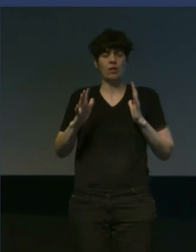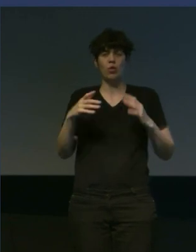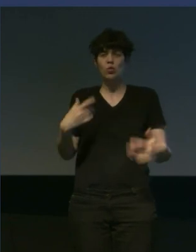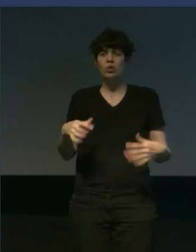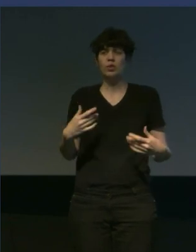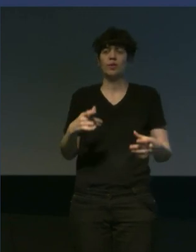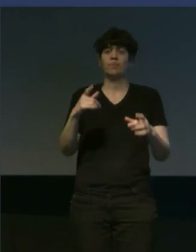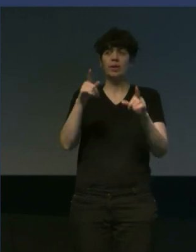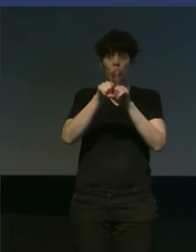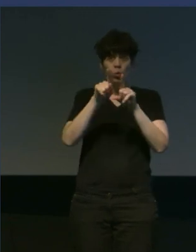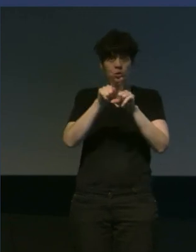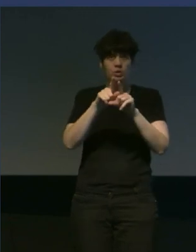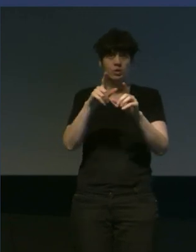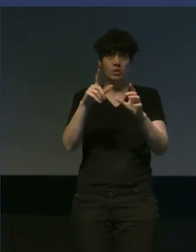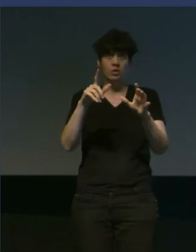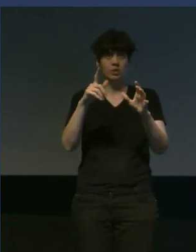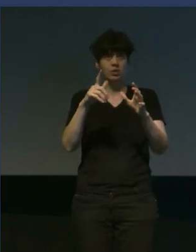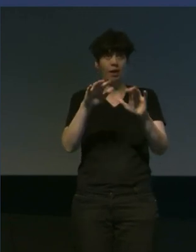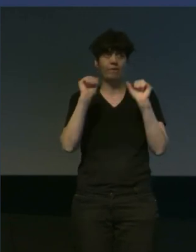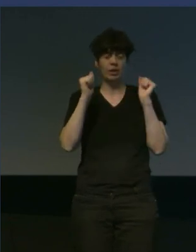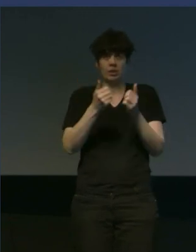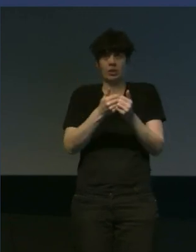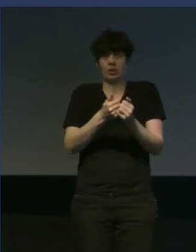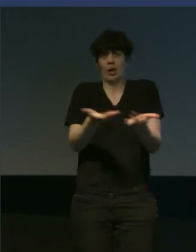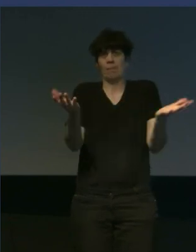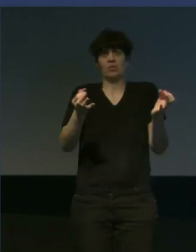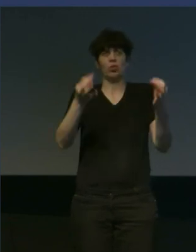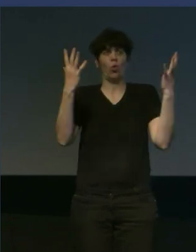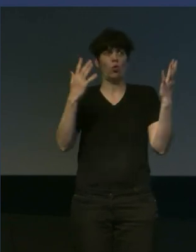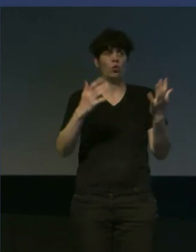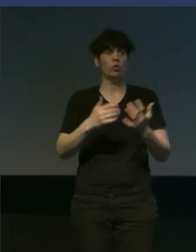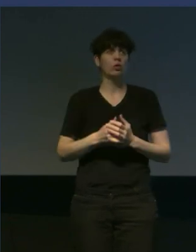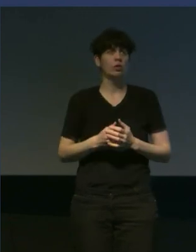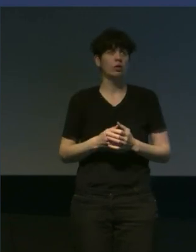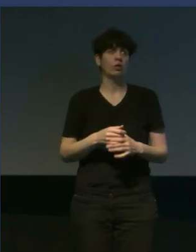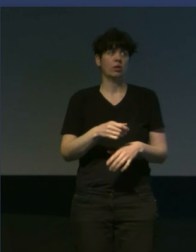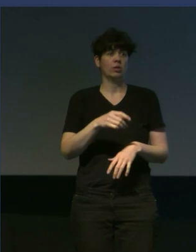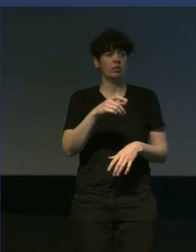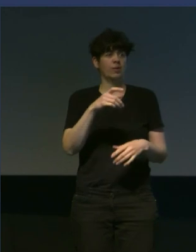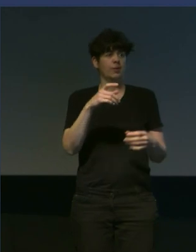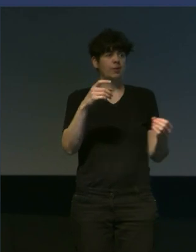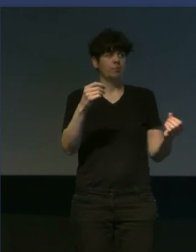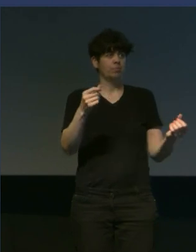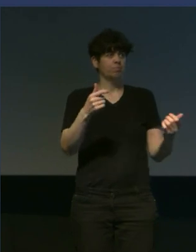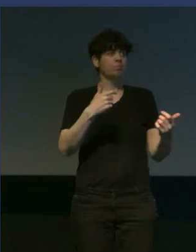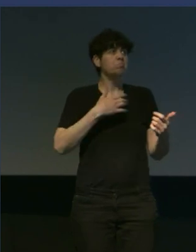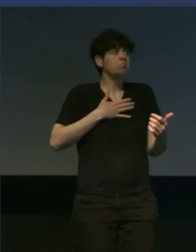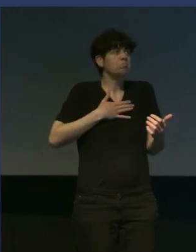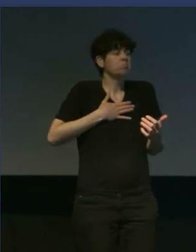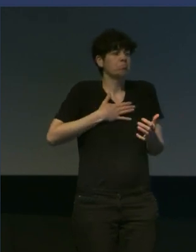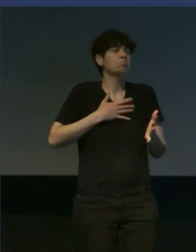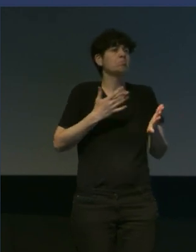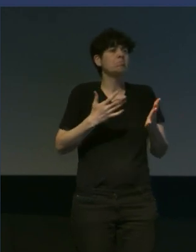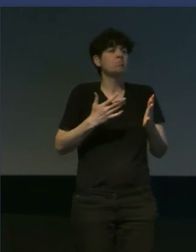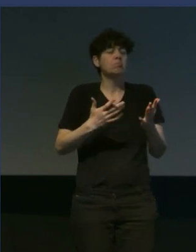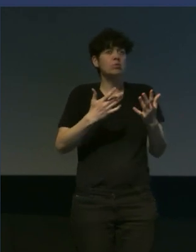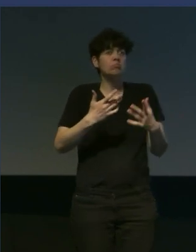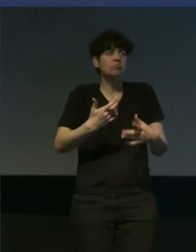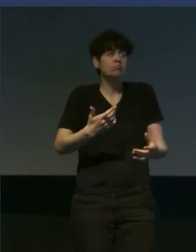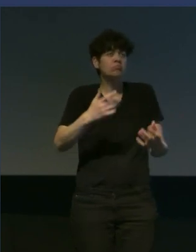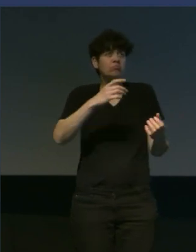Et en même temps, que ce ne soit pas trop simple, que la personne, enfin, moi, je pars du principe que les gens ne sont pas bêtes, en